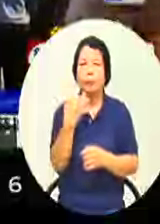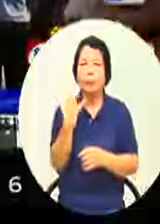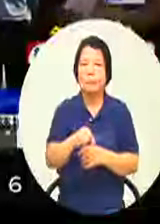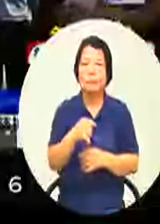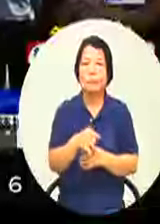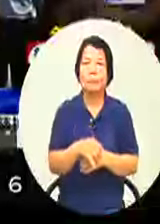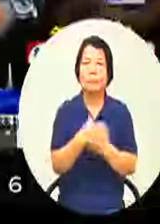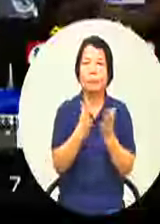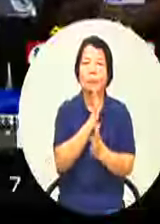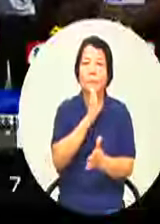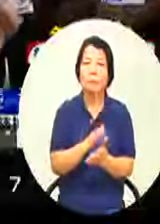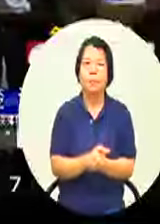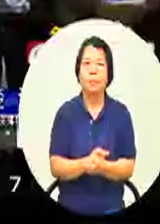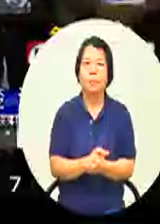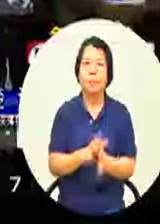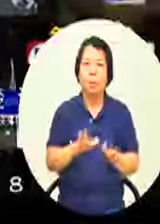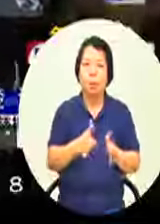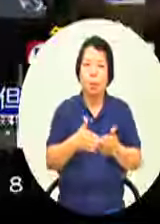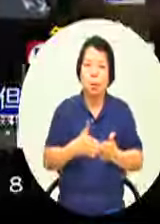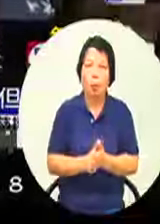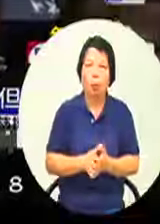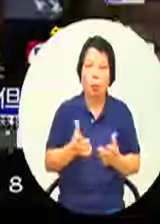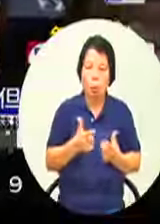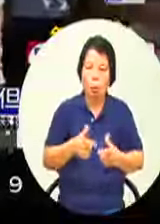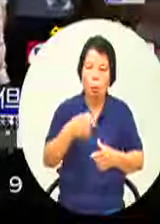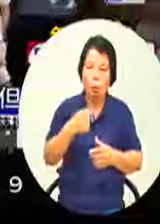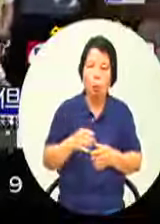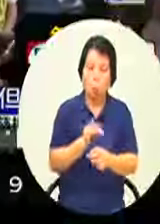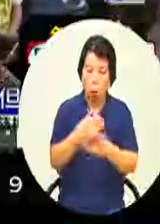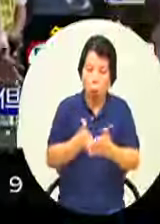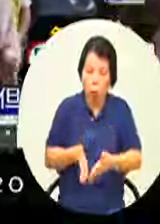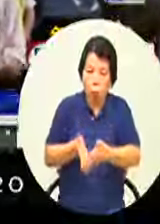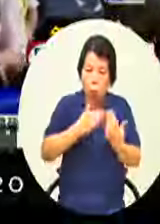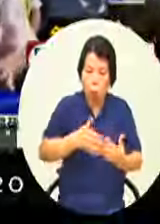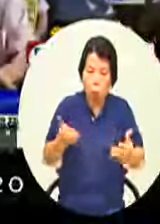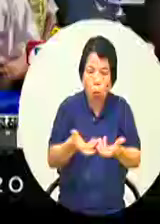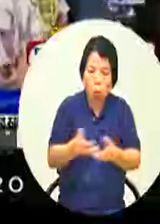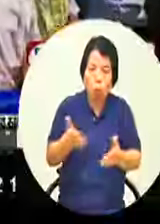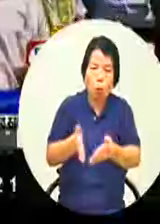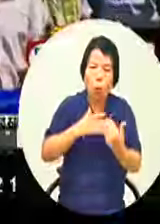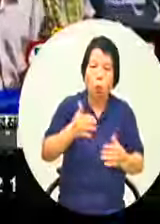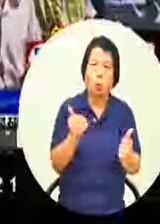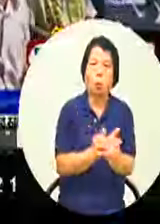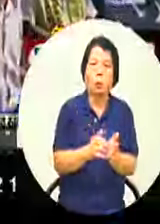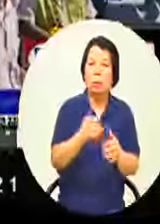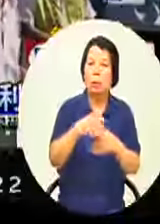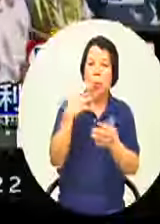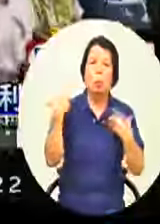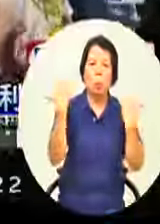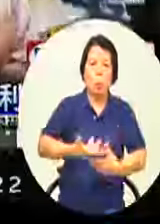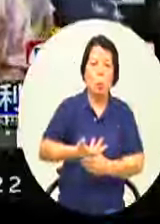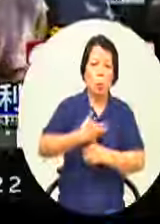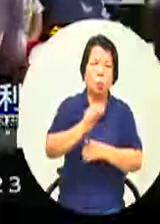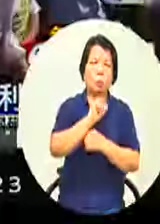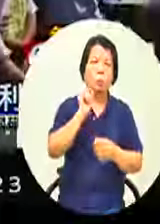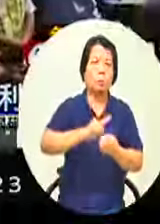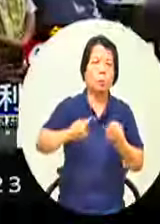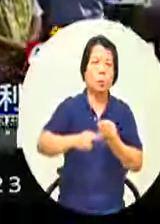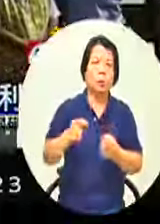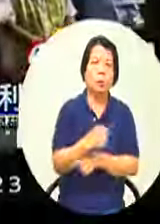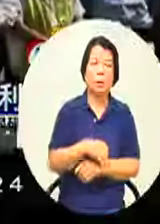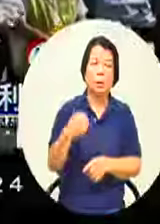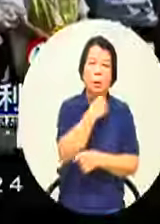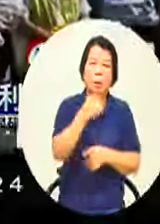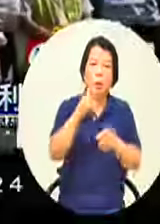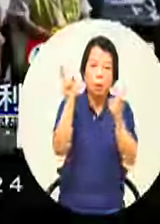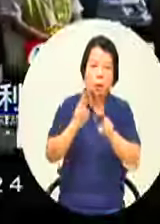怎 上班？但是你 工房嘛复原啊，对不对？ 复原对。 你那边上好我啊，对不对？ 水利局质疑是台电前盾工程产